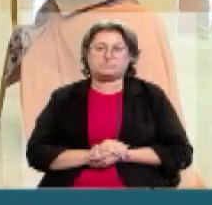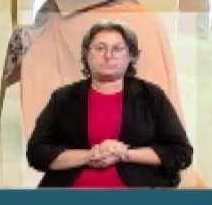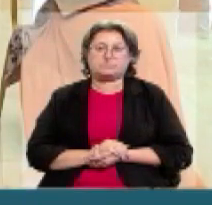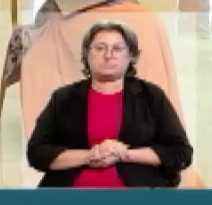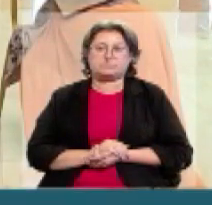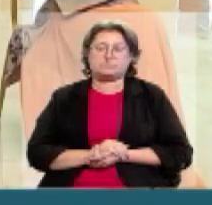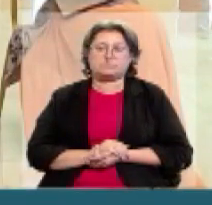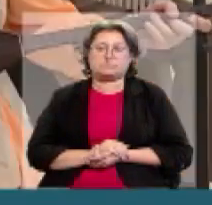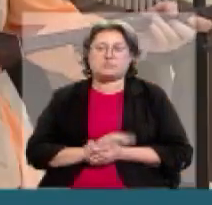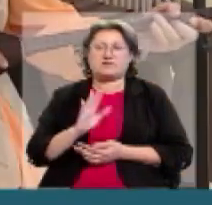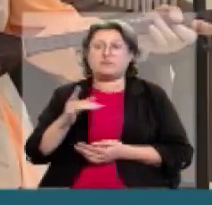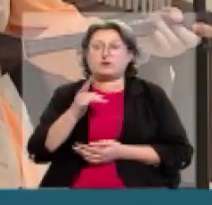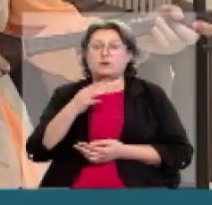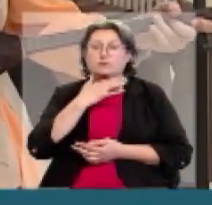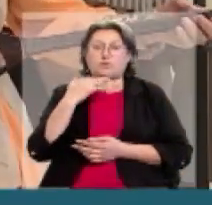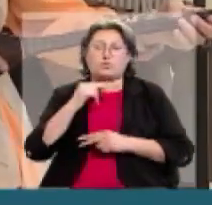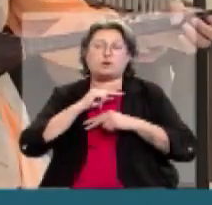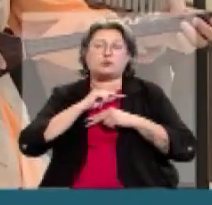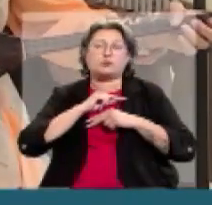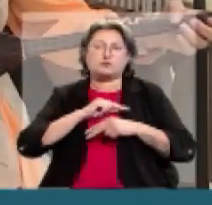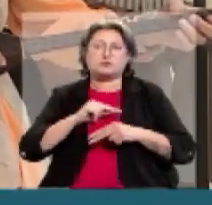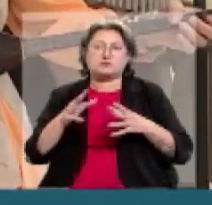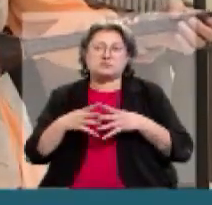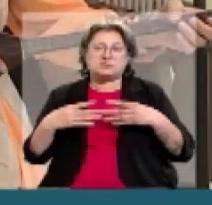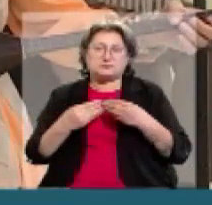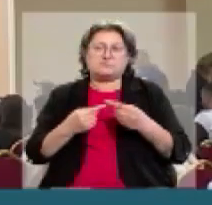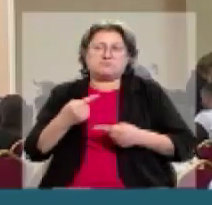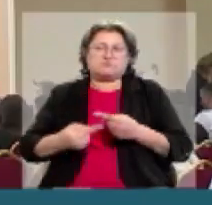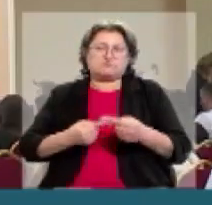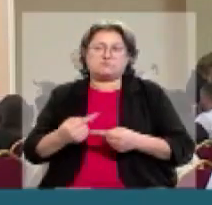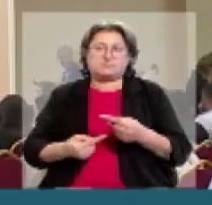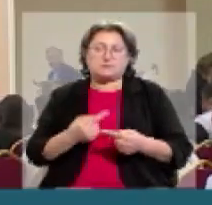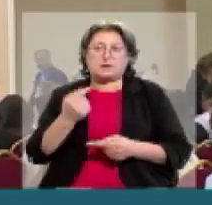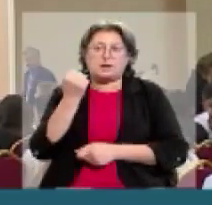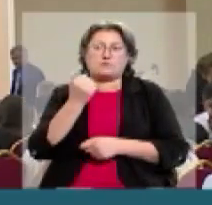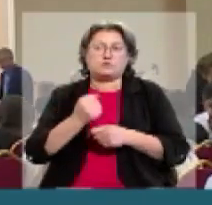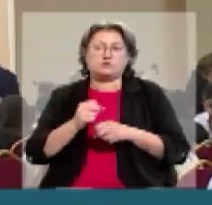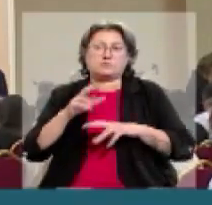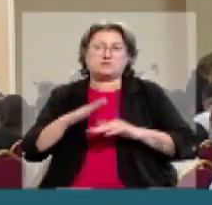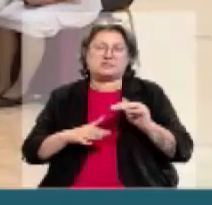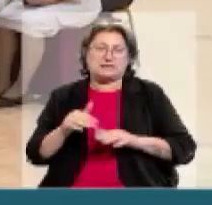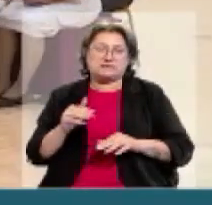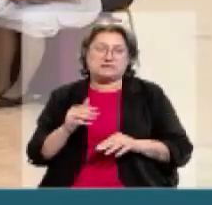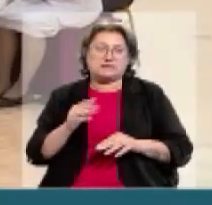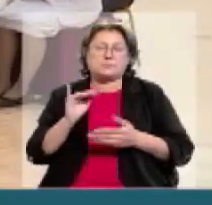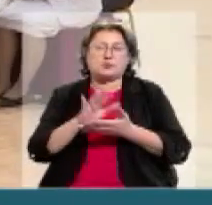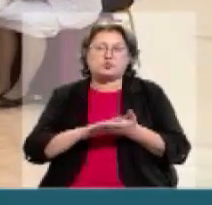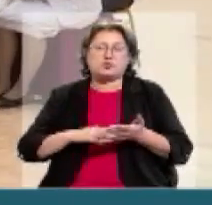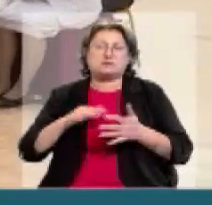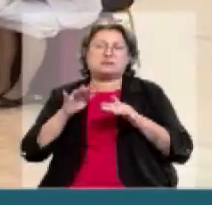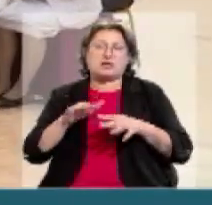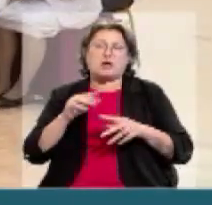Атаның жолы ұрпағына мұра болған, атаның ісін ізбасарлары ретінде жалғастырып келе жатқан еңбек әулеттері өңірімізде аз